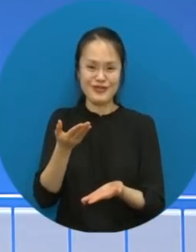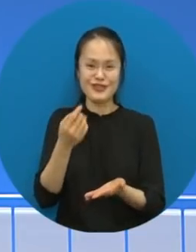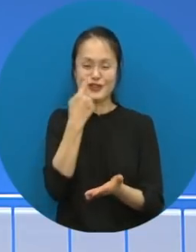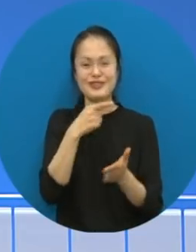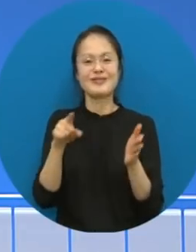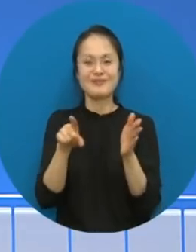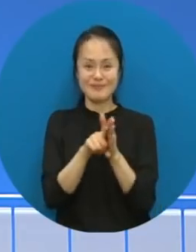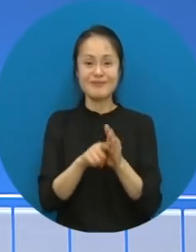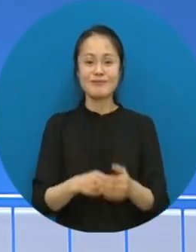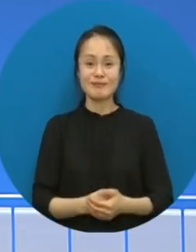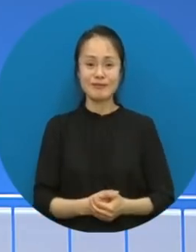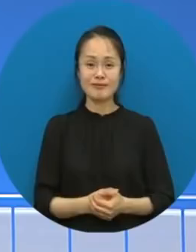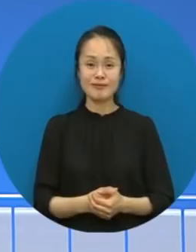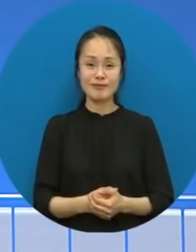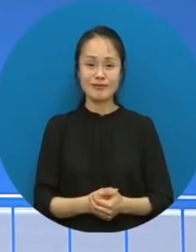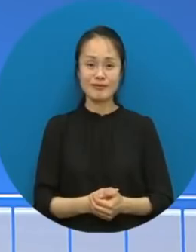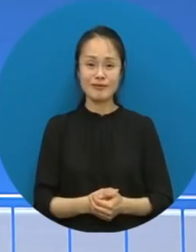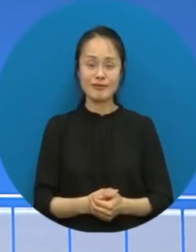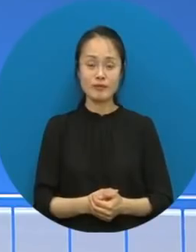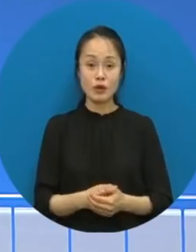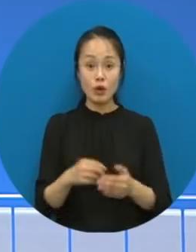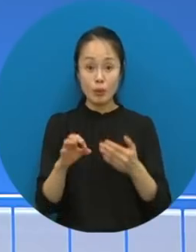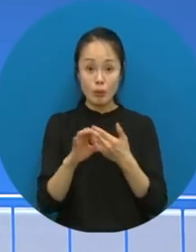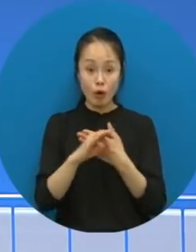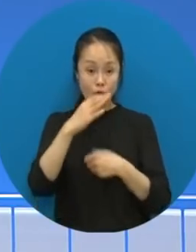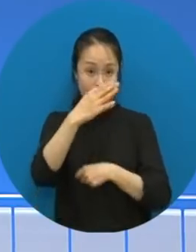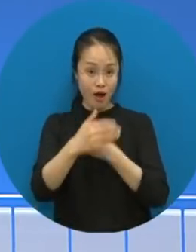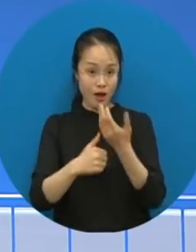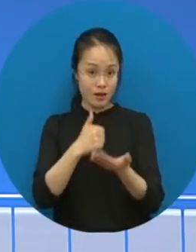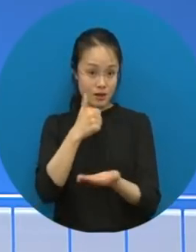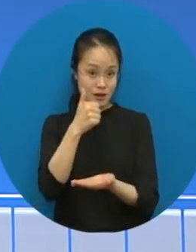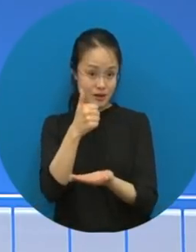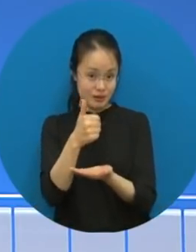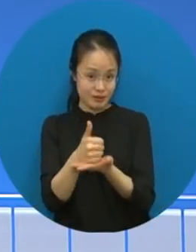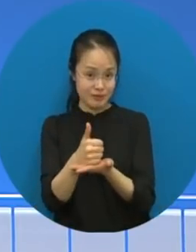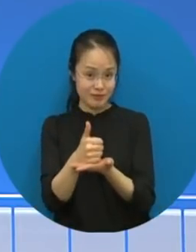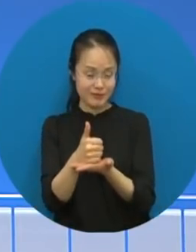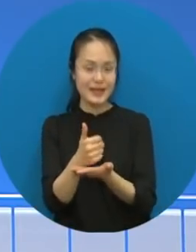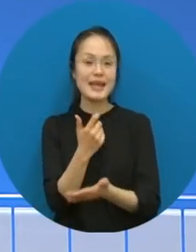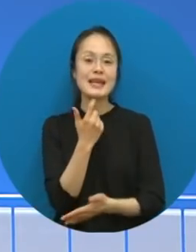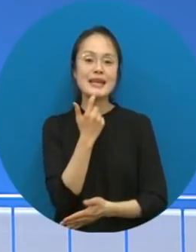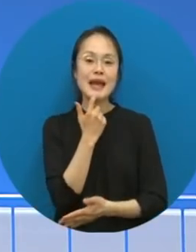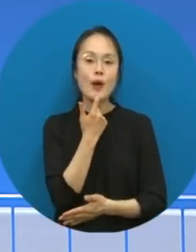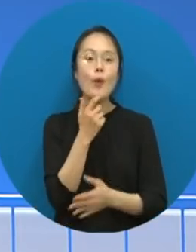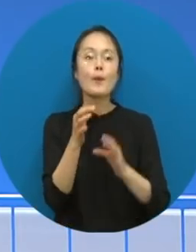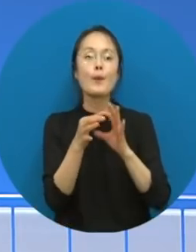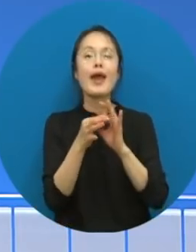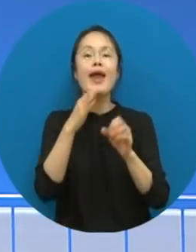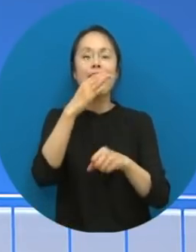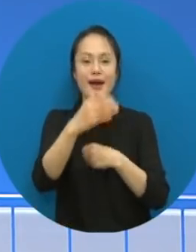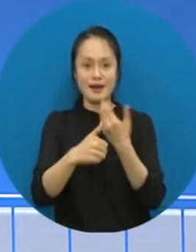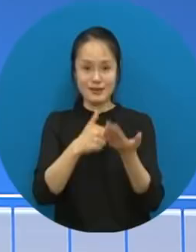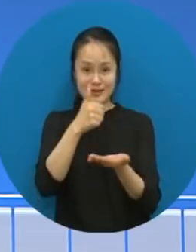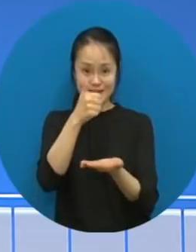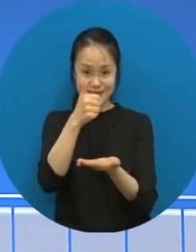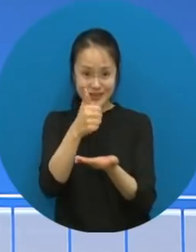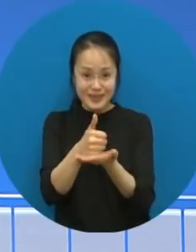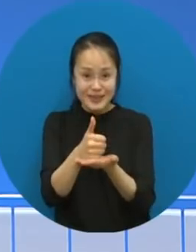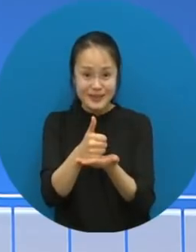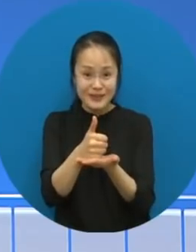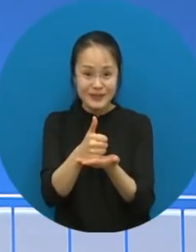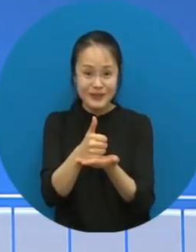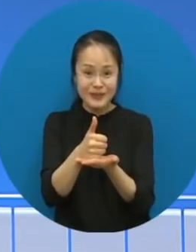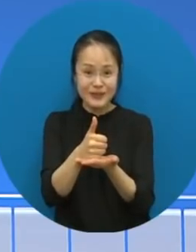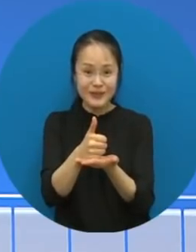그러면 하나님께서 오 야곱의 하나님 이름을 바꿔주시고